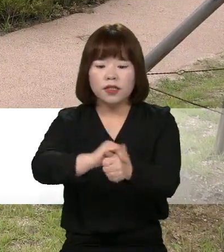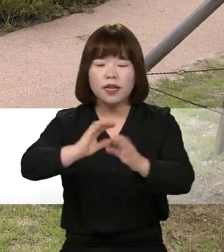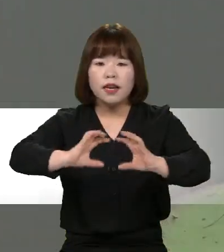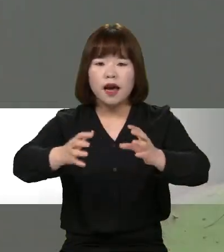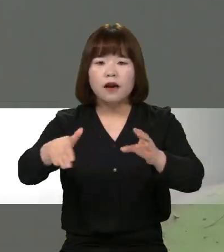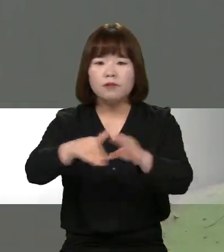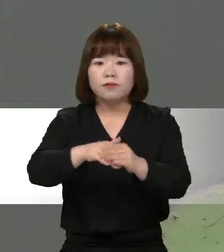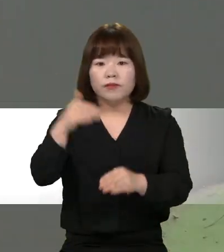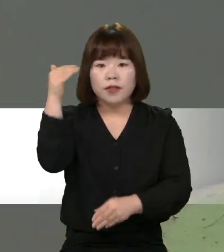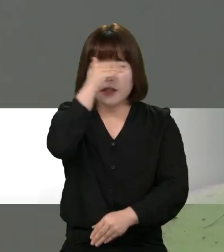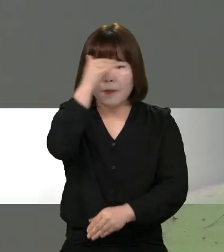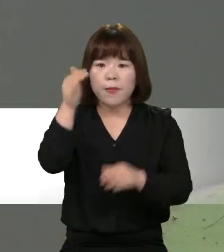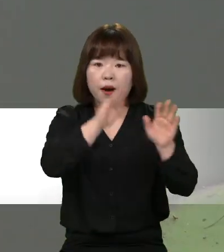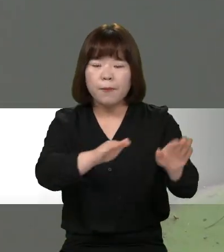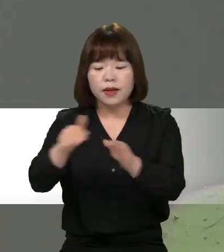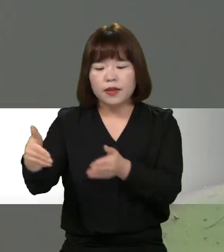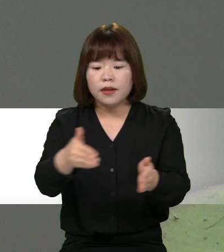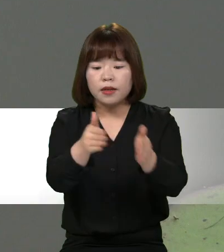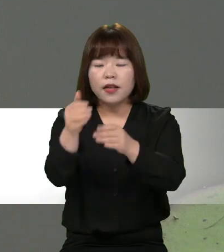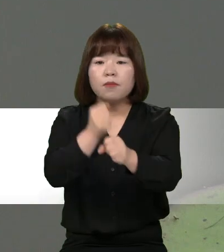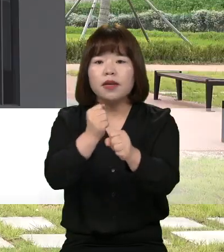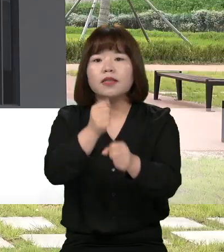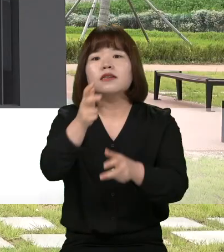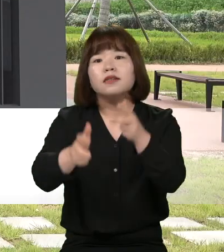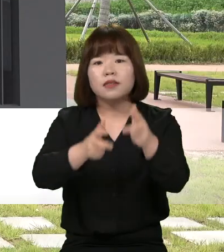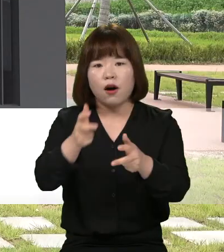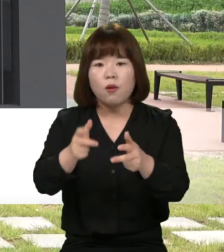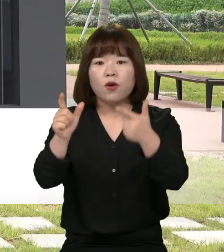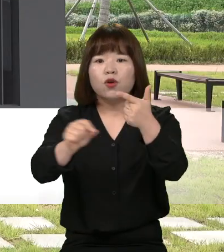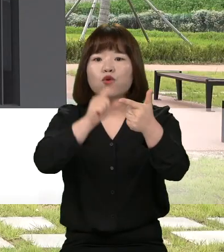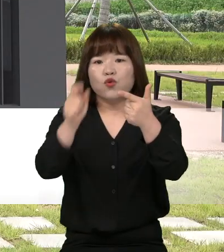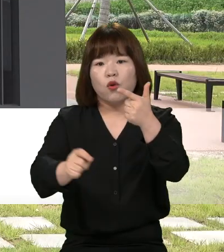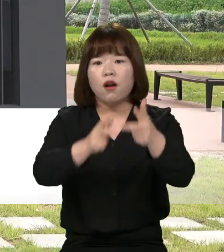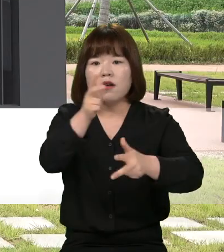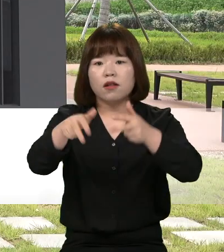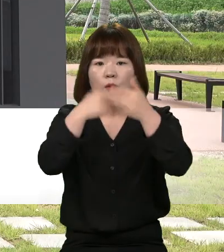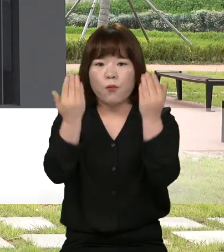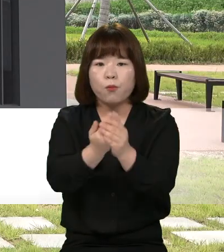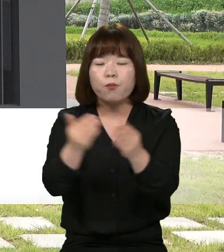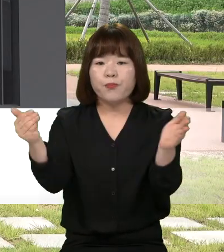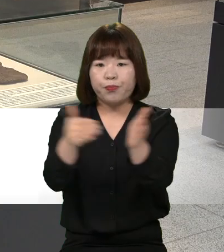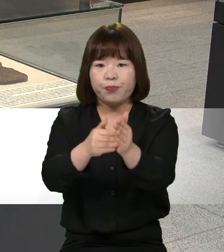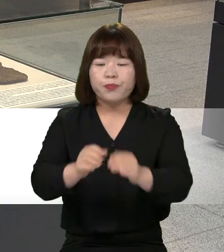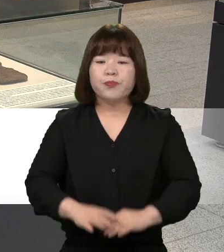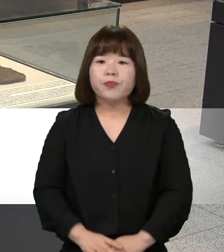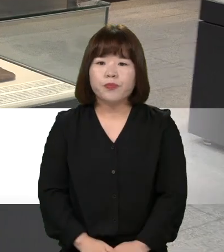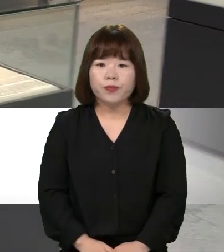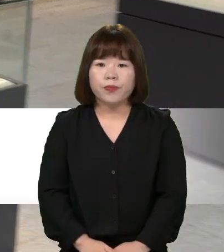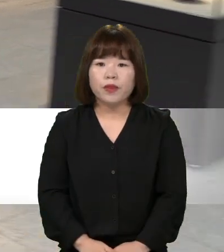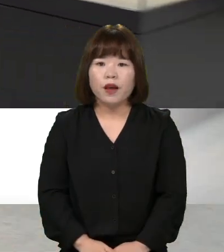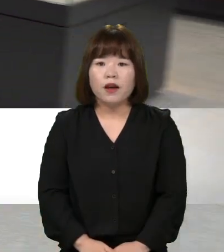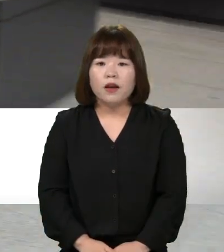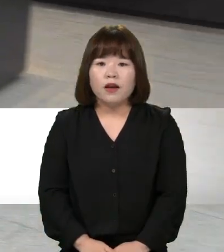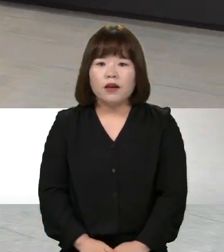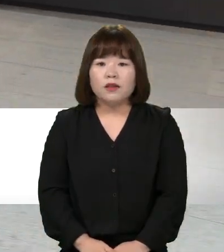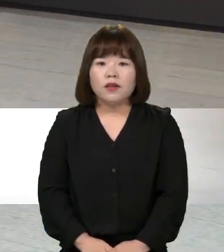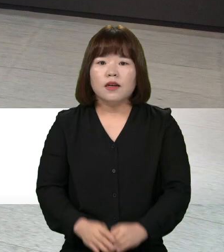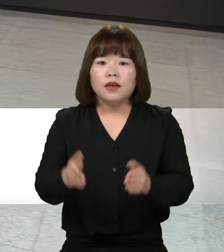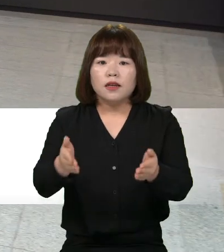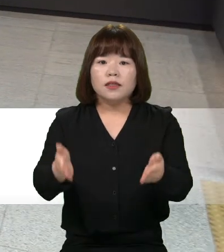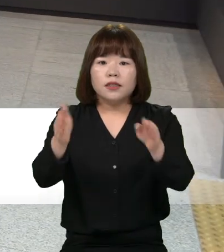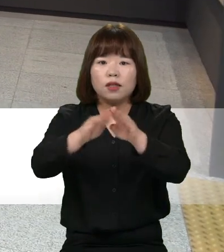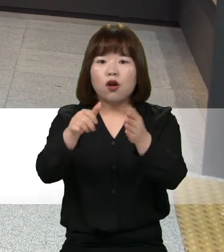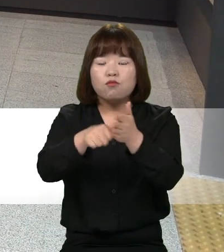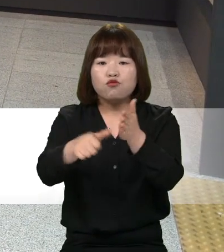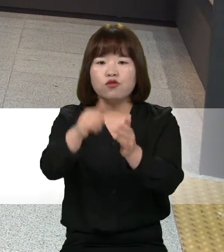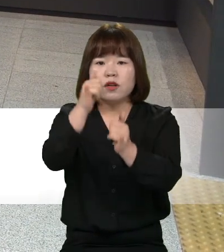신라 문화 탐방 바닷길 조성사업의 일환으로 지난 6월 콘텐츠 사업을 완료하며 마무리됐습니다 시는 이날